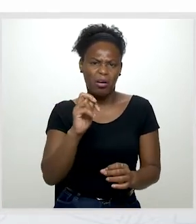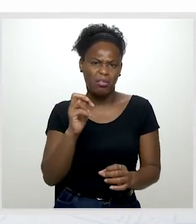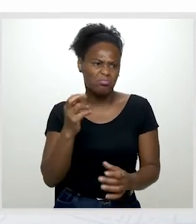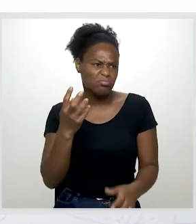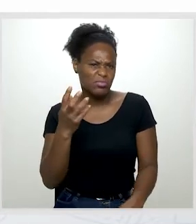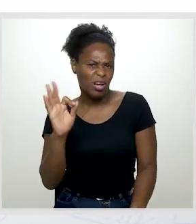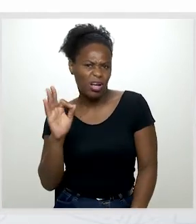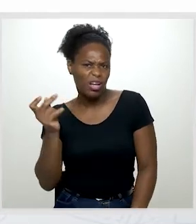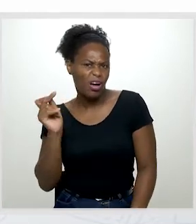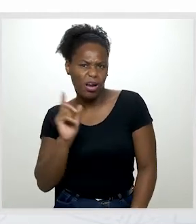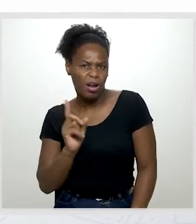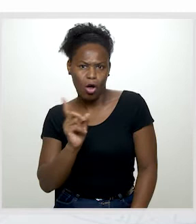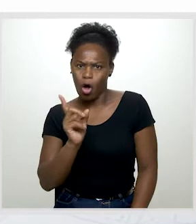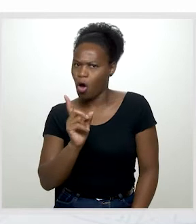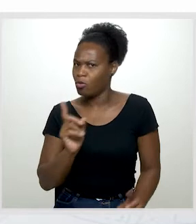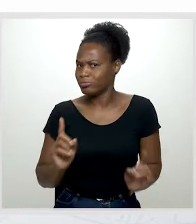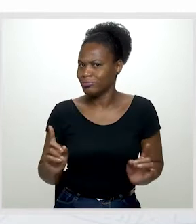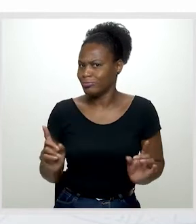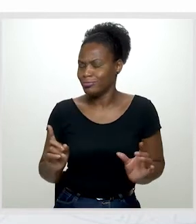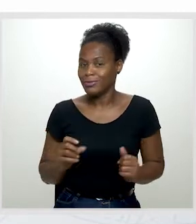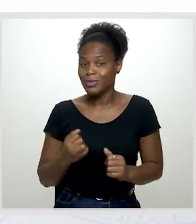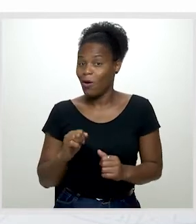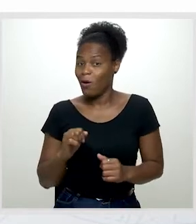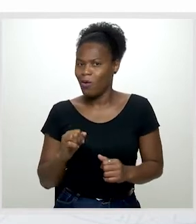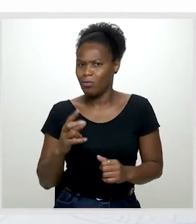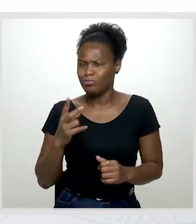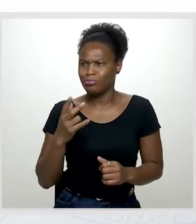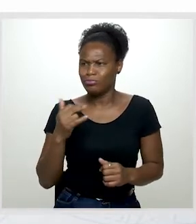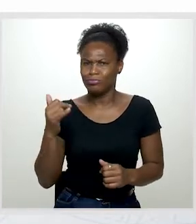non? Non, tu exagères. Depuis une